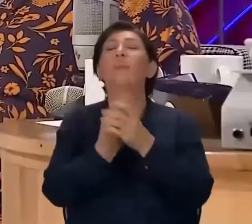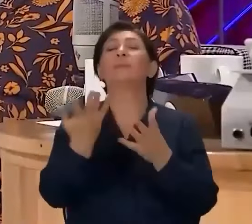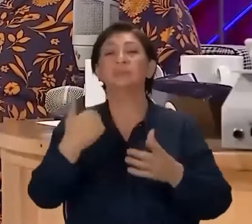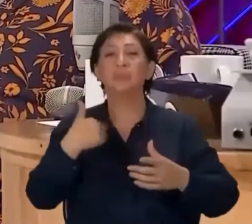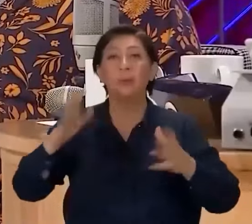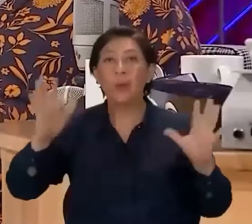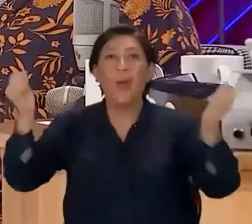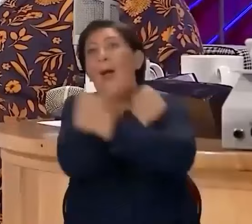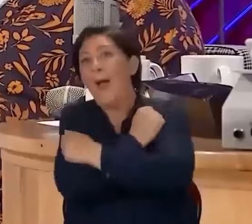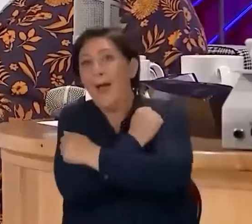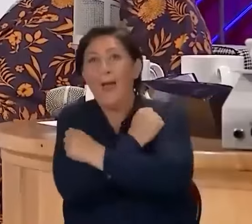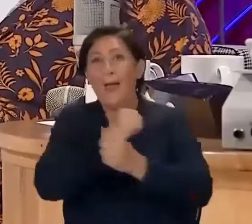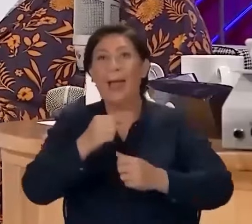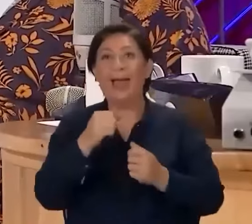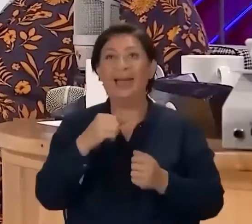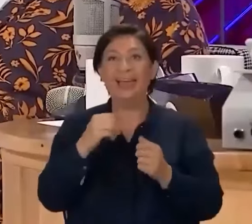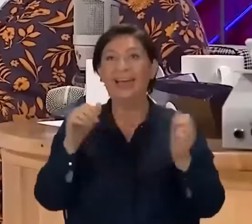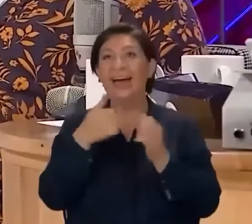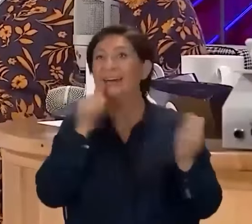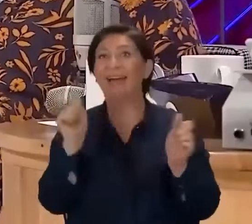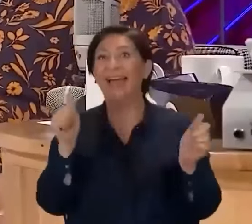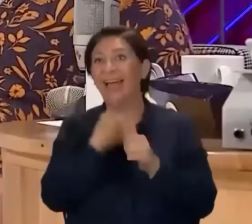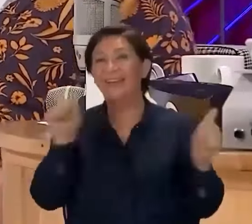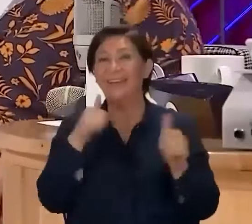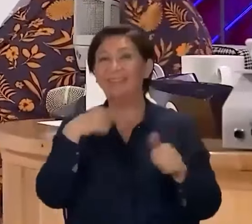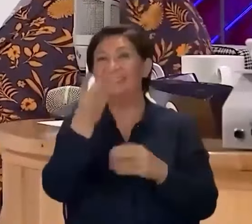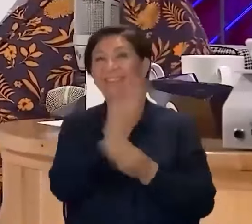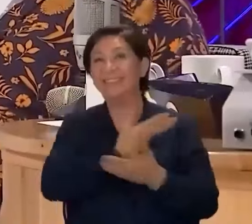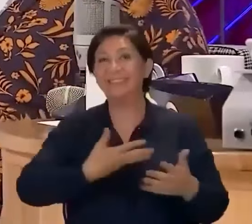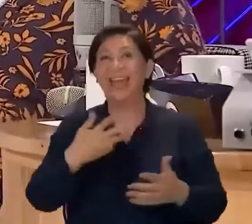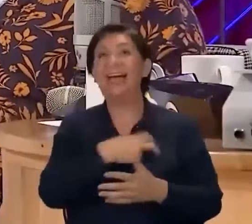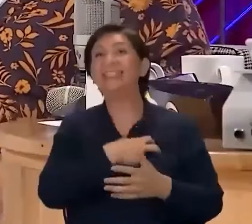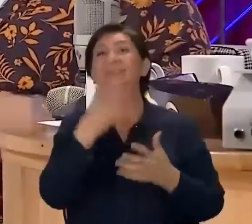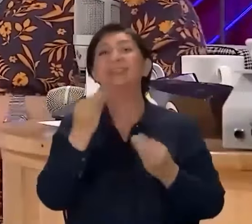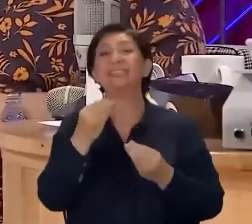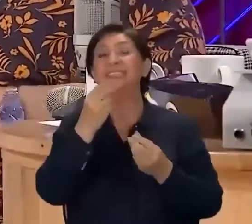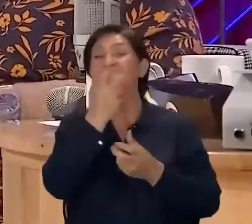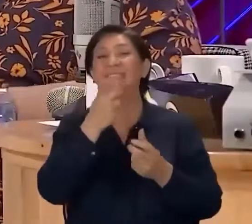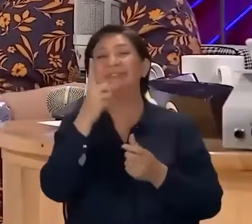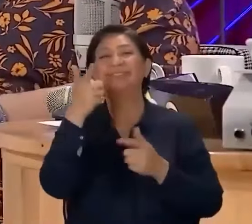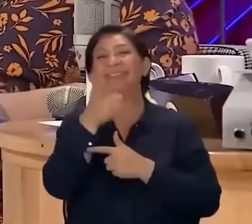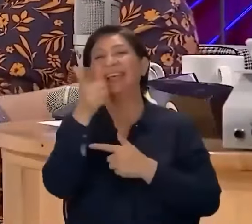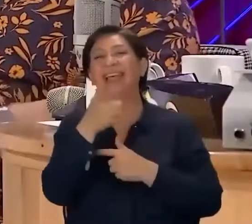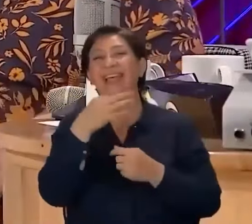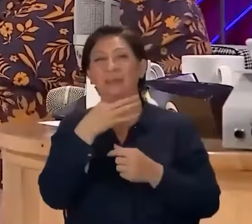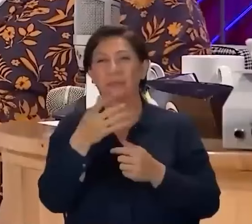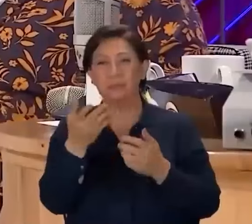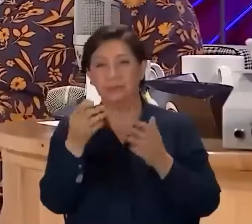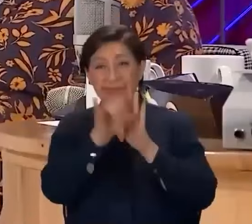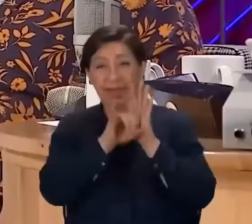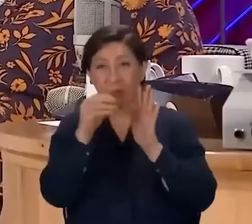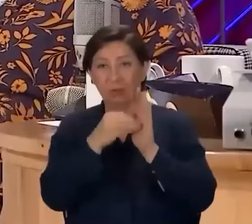gittim Pokemon gibi adamın yanına. Burhan abi ben çok severim Aşkımız Olacak şarkısı, ne olur dedim bir tane video çekelim Instagram'a